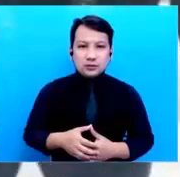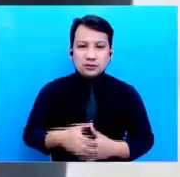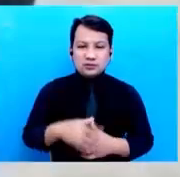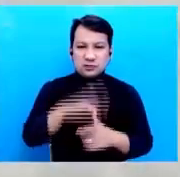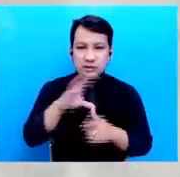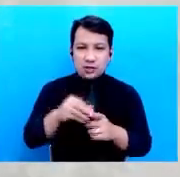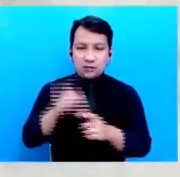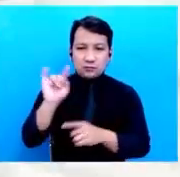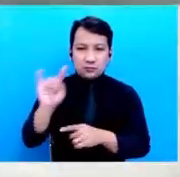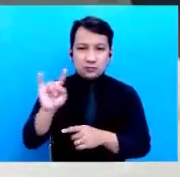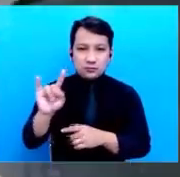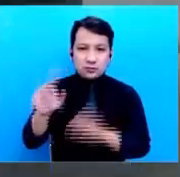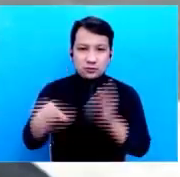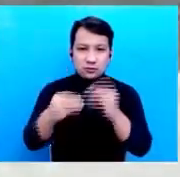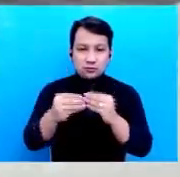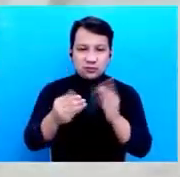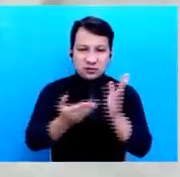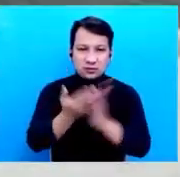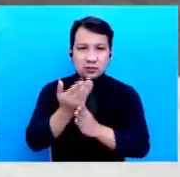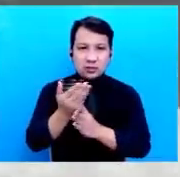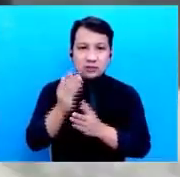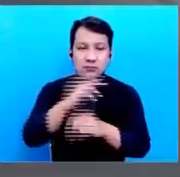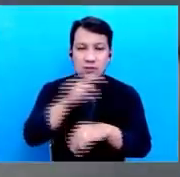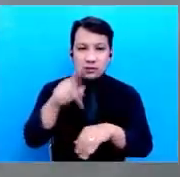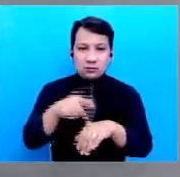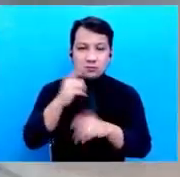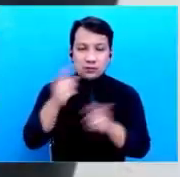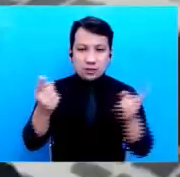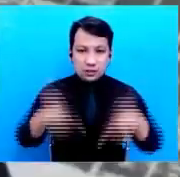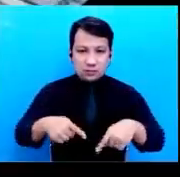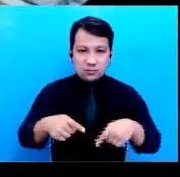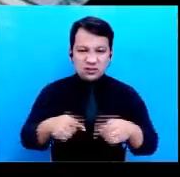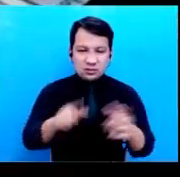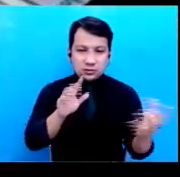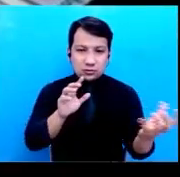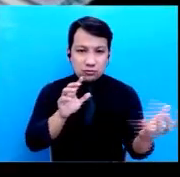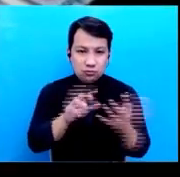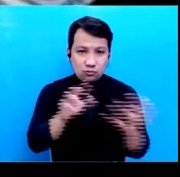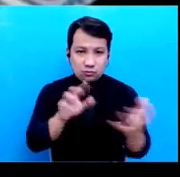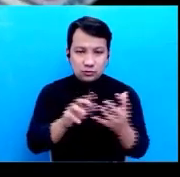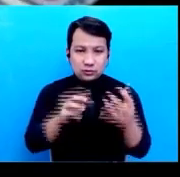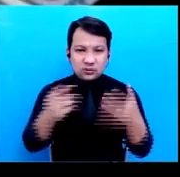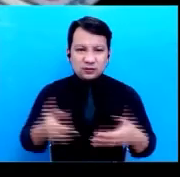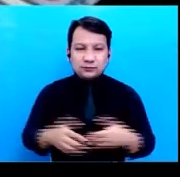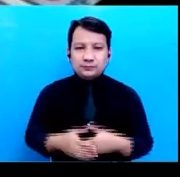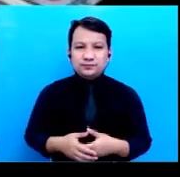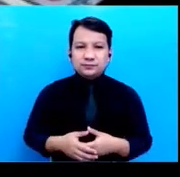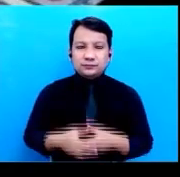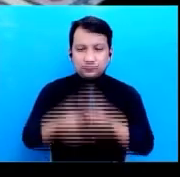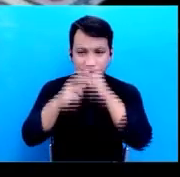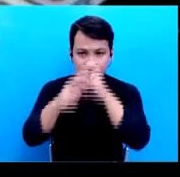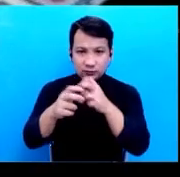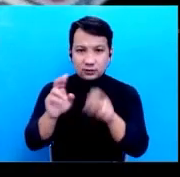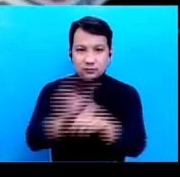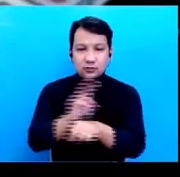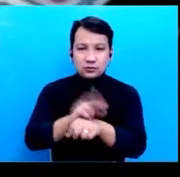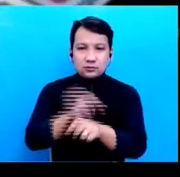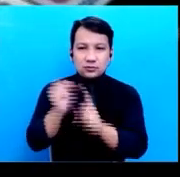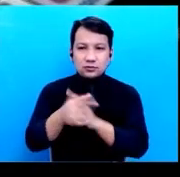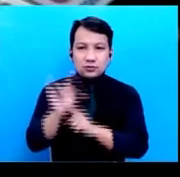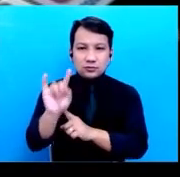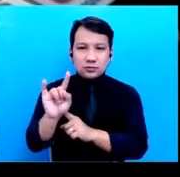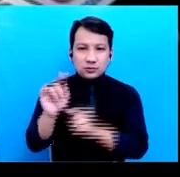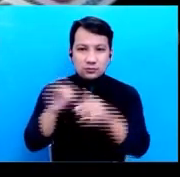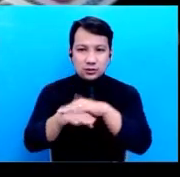din ang pangunahing source ng mga Ruso tungkol sa nangyayaring giyera sa Ukraine. Naghigpit din sila sa social media access